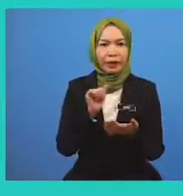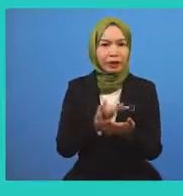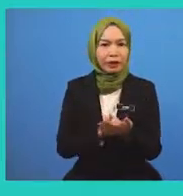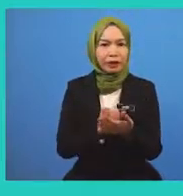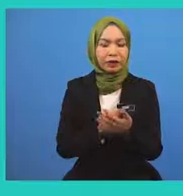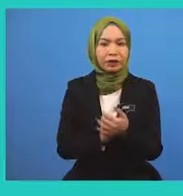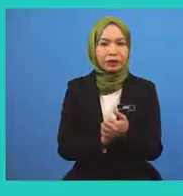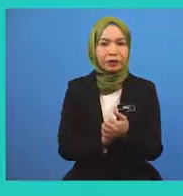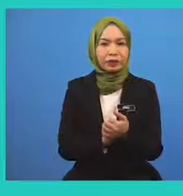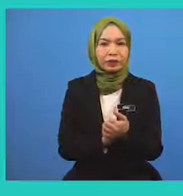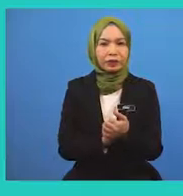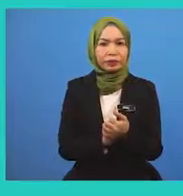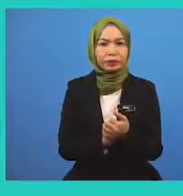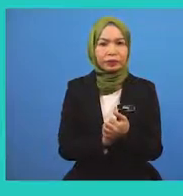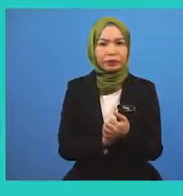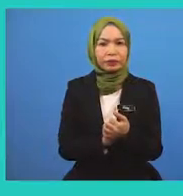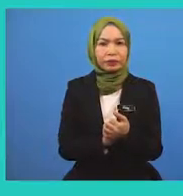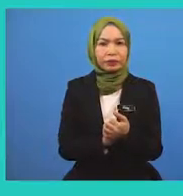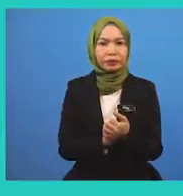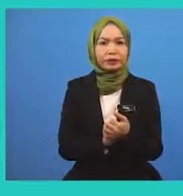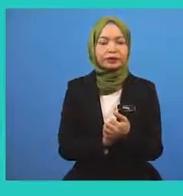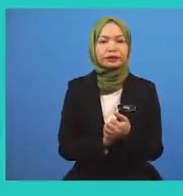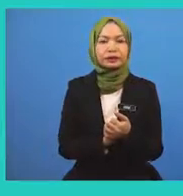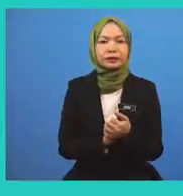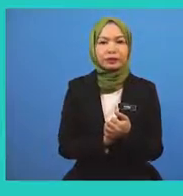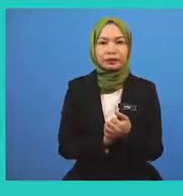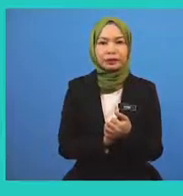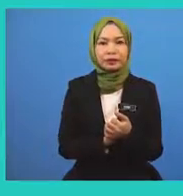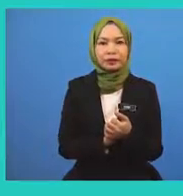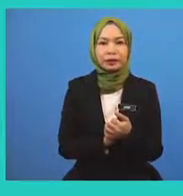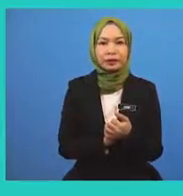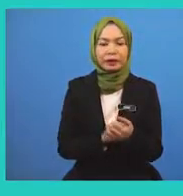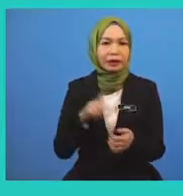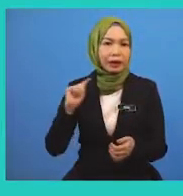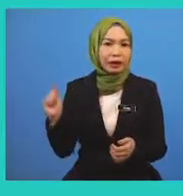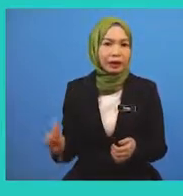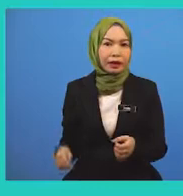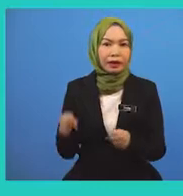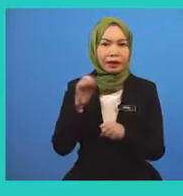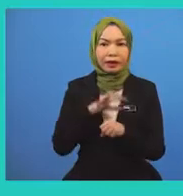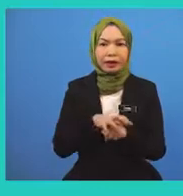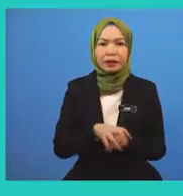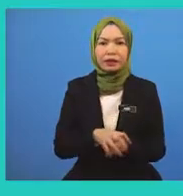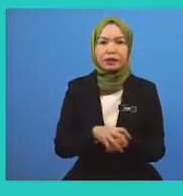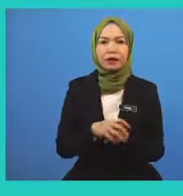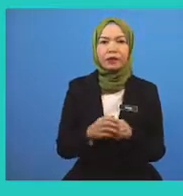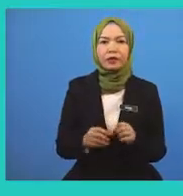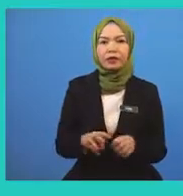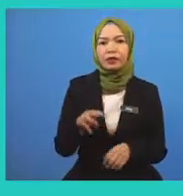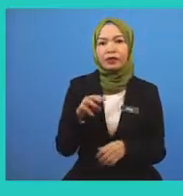diikat bersama oleh ikatan kovalen. Tenaga diserap oleh molekul